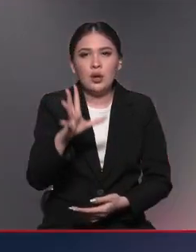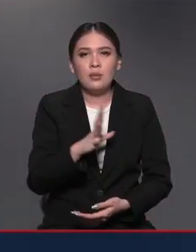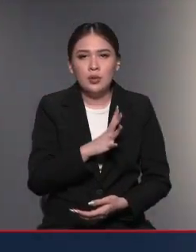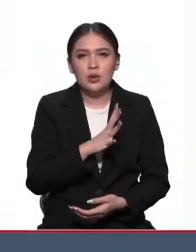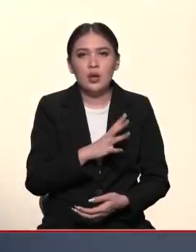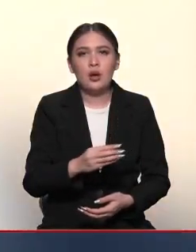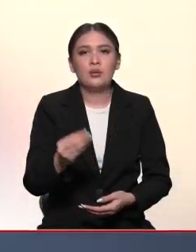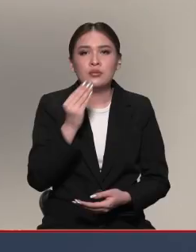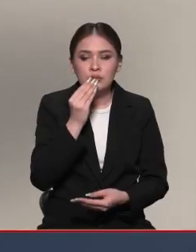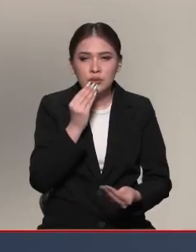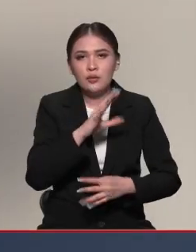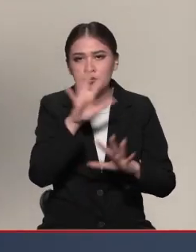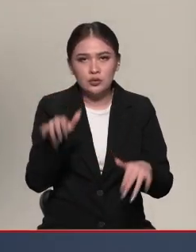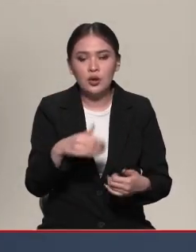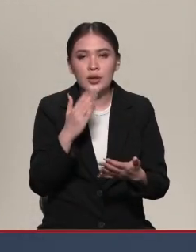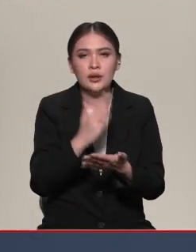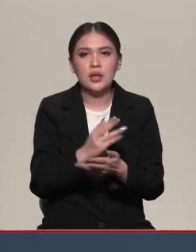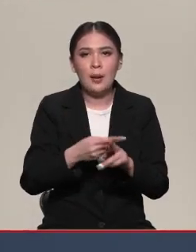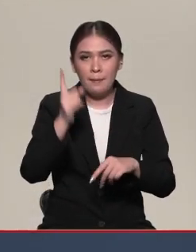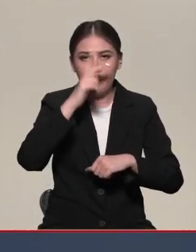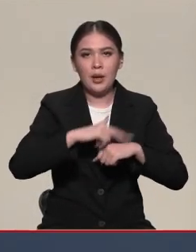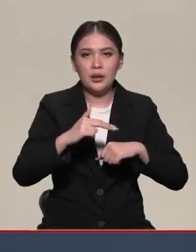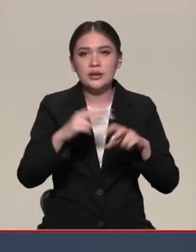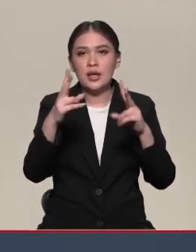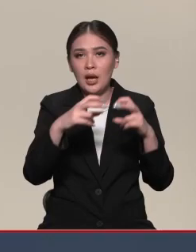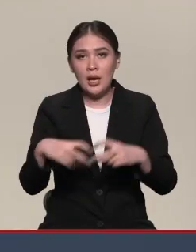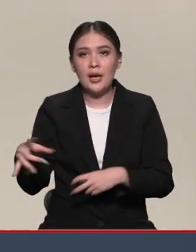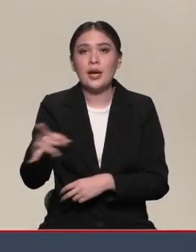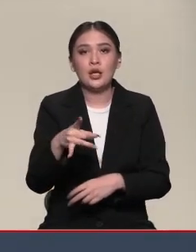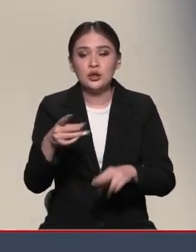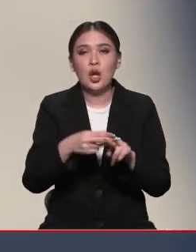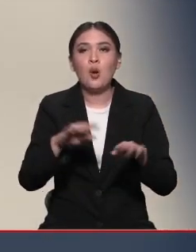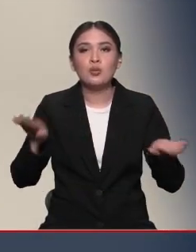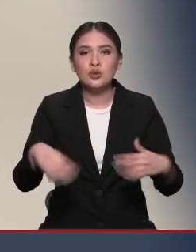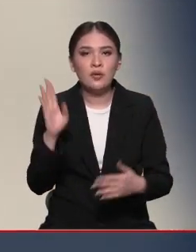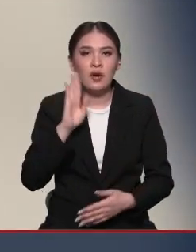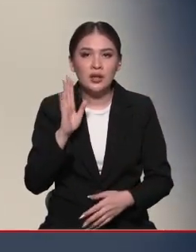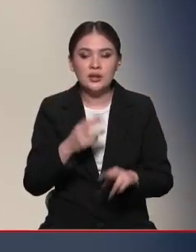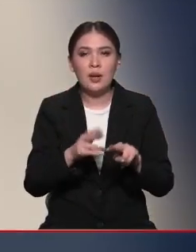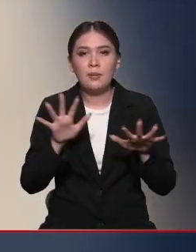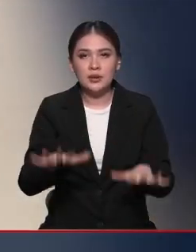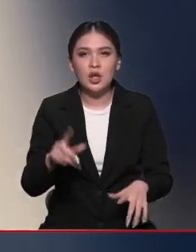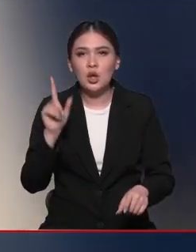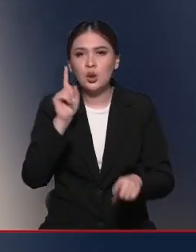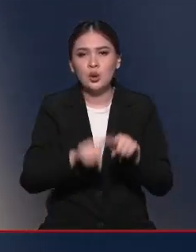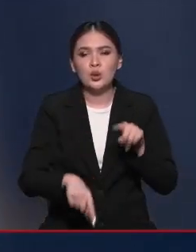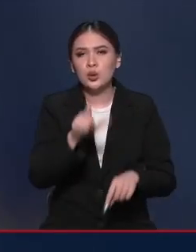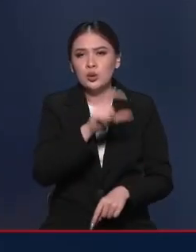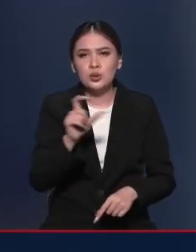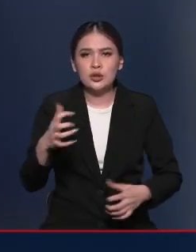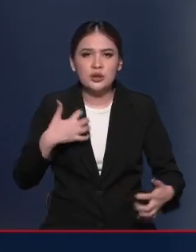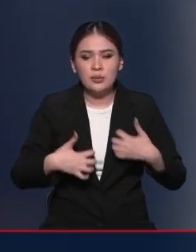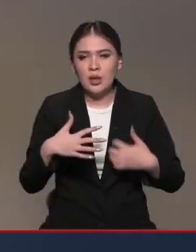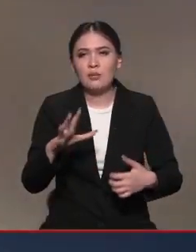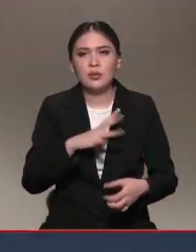его рук еду. Полицейский патрулировал районы, в которых пустуют после наводнения дома. Люди в спешке покинули жилье, и не